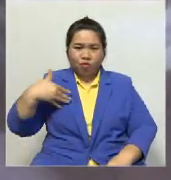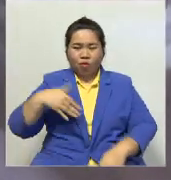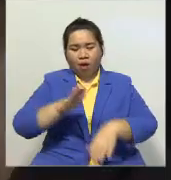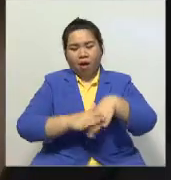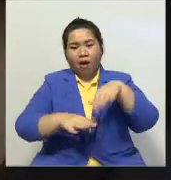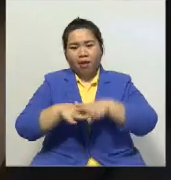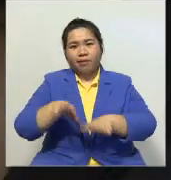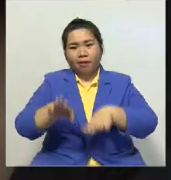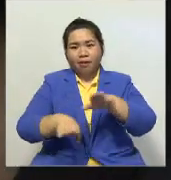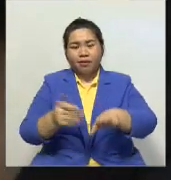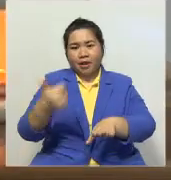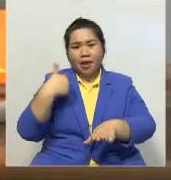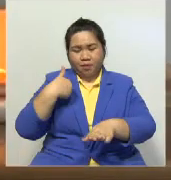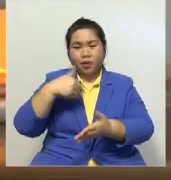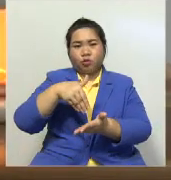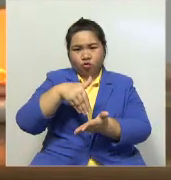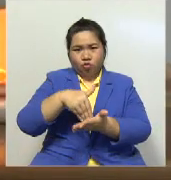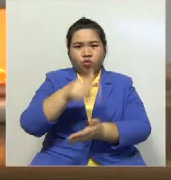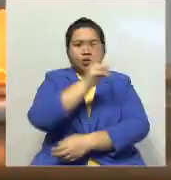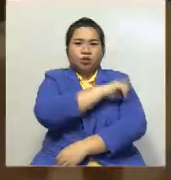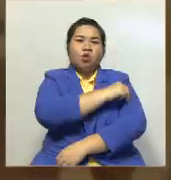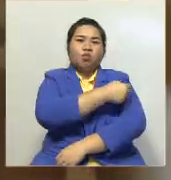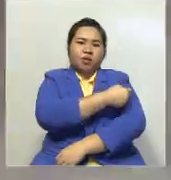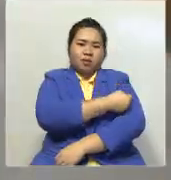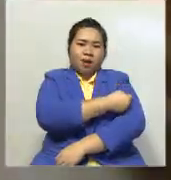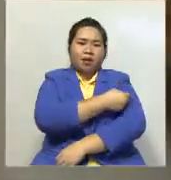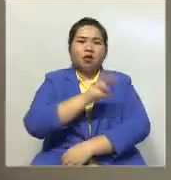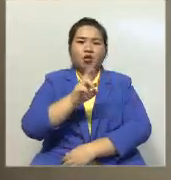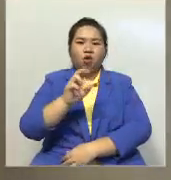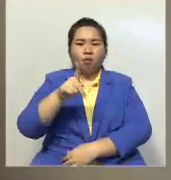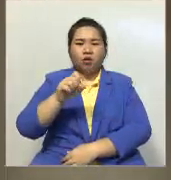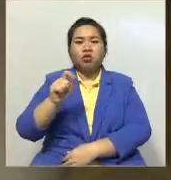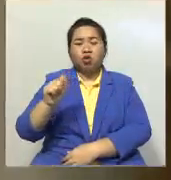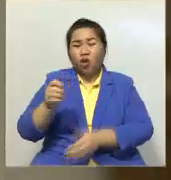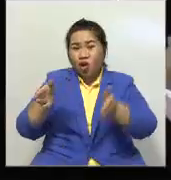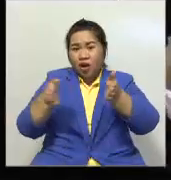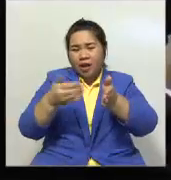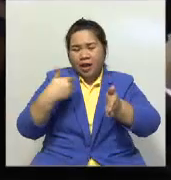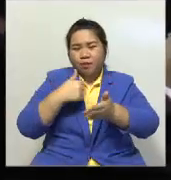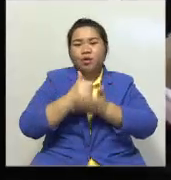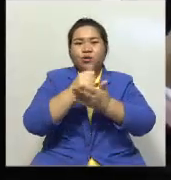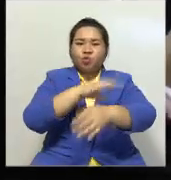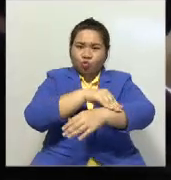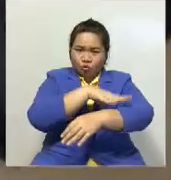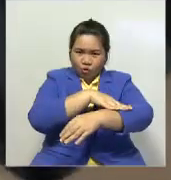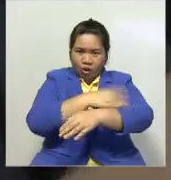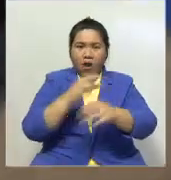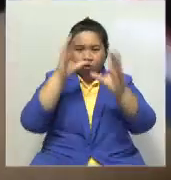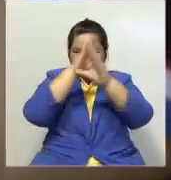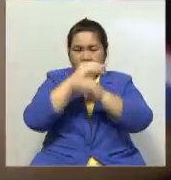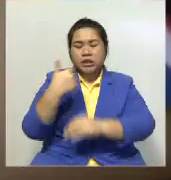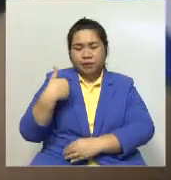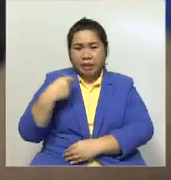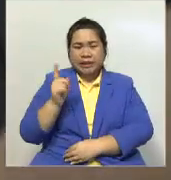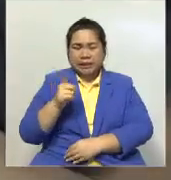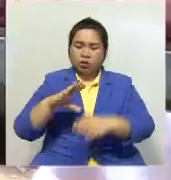ยังจุดนวดแผนโบราณของโรงพยาบาลส่งเสริมสุขภาพตำบลค่ะให้สบายตัวกันก่อนที่จะลุยกิจกรรมในช่วงกลางคืนนะคะซึ่งมีทั้งนวดเพื่อ